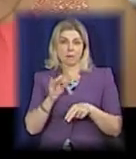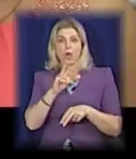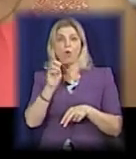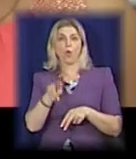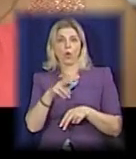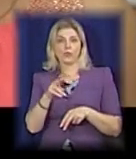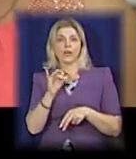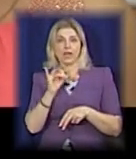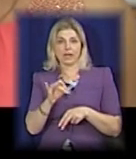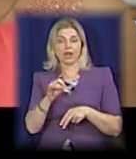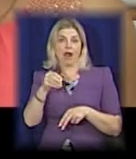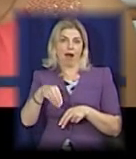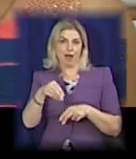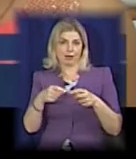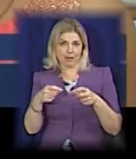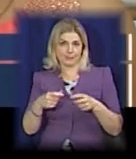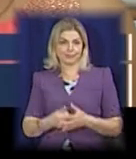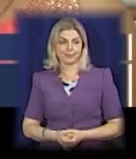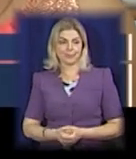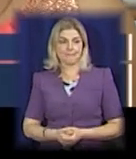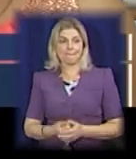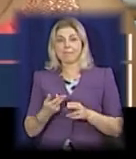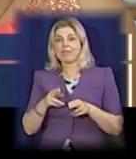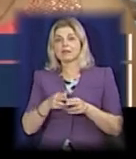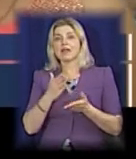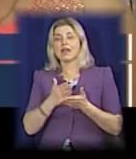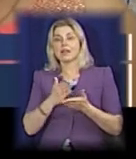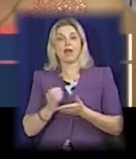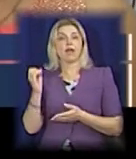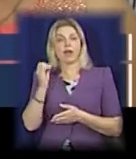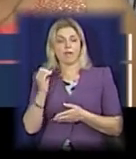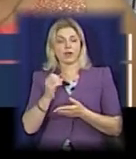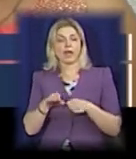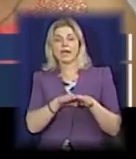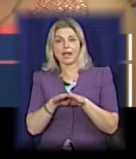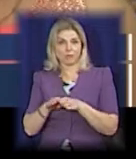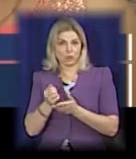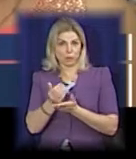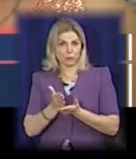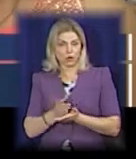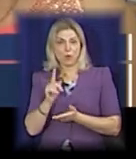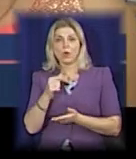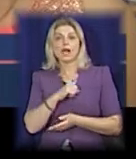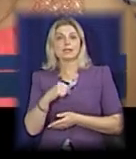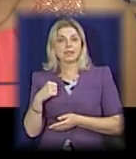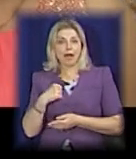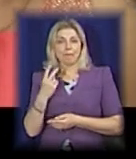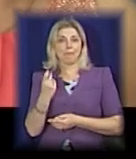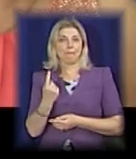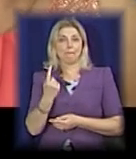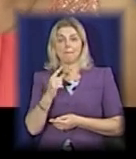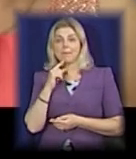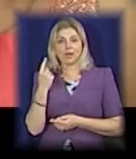код та розрахункова карта. Це вже є європейський рівень обслуговування, оскільки ми самі на собі на перший